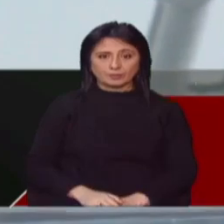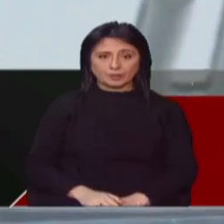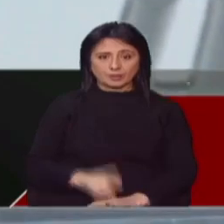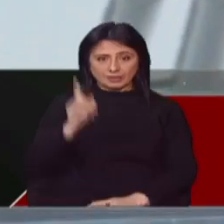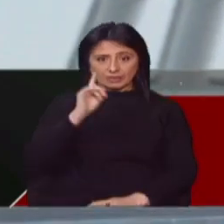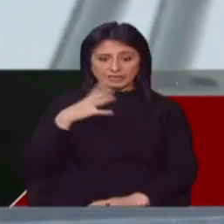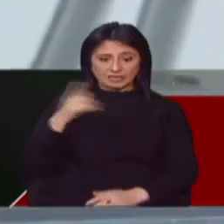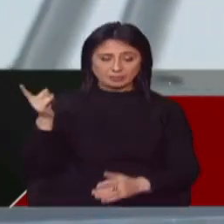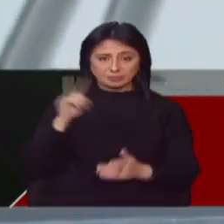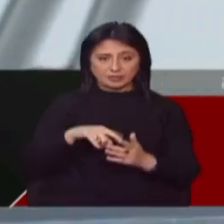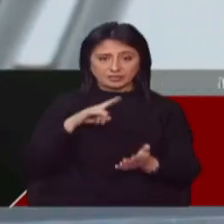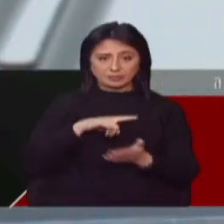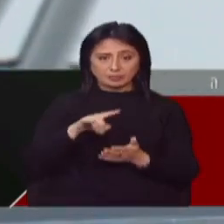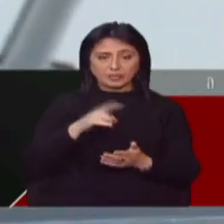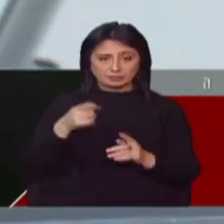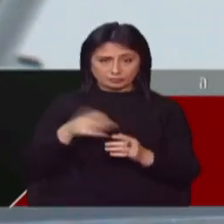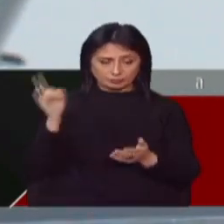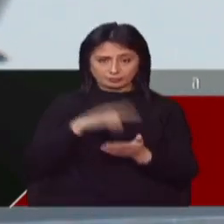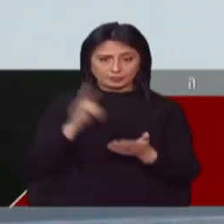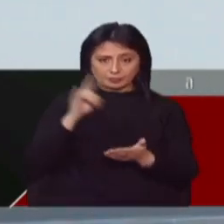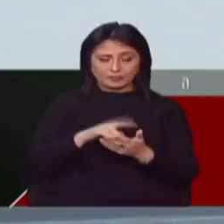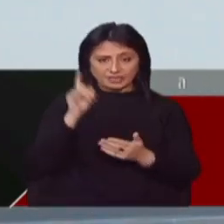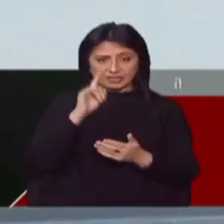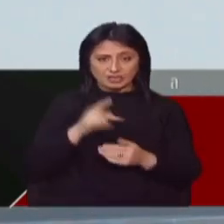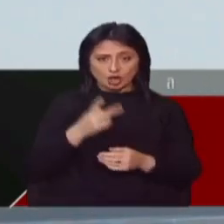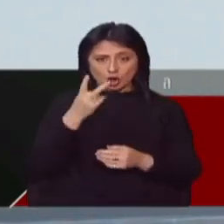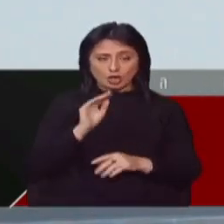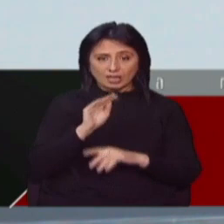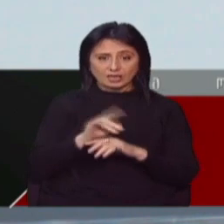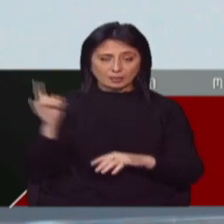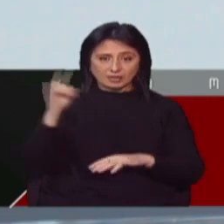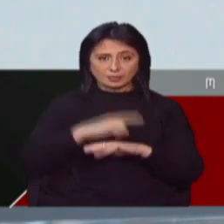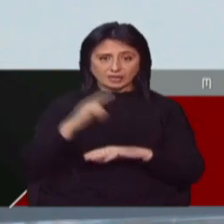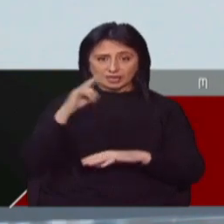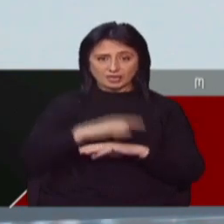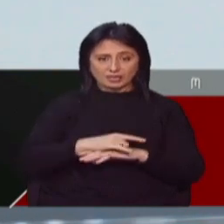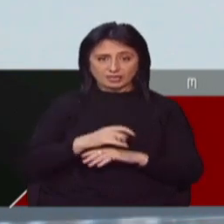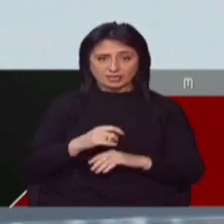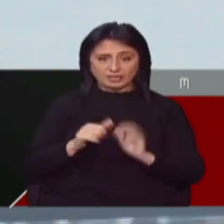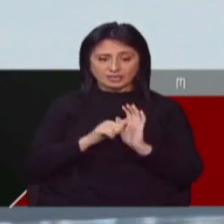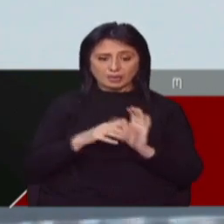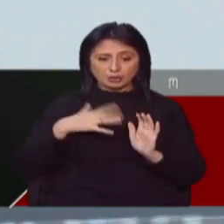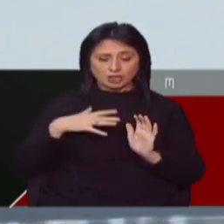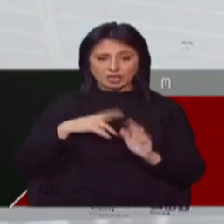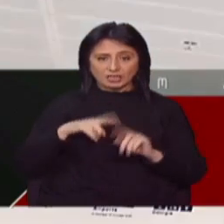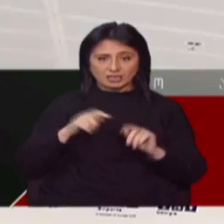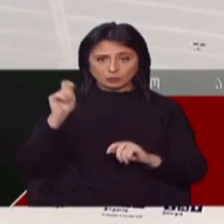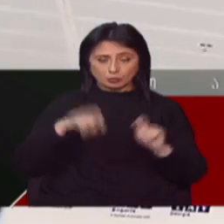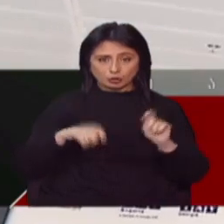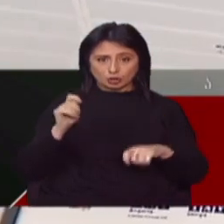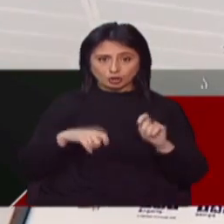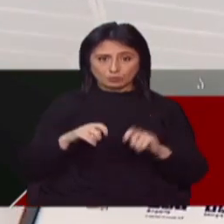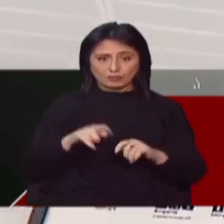თელ-ავივიდან თბილისის მიმართულებით ფრენები უწყვეტ რეჟიმში ხორციელდება. ისრაელიდან ორი დამატებითი რეისი რეისით 60-მდე ქართველი სამშობლოში